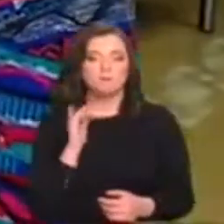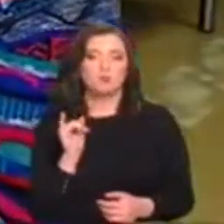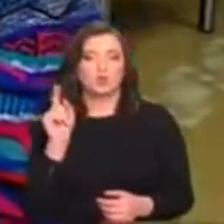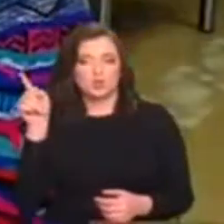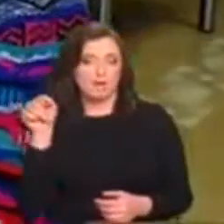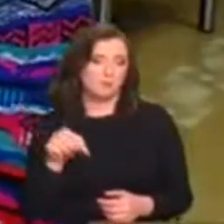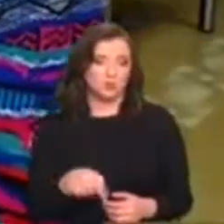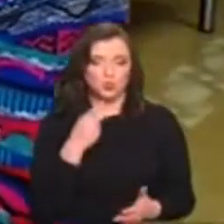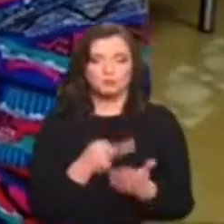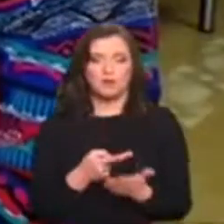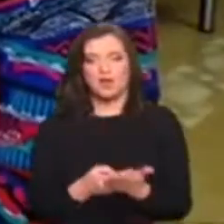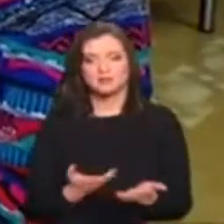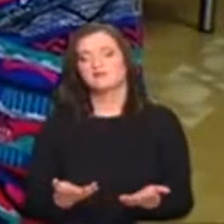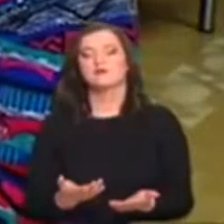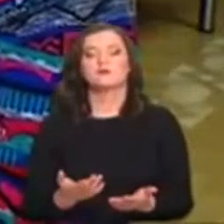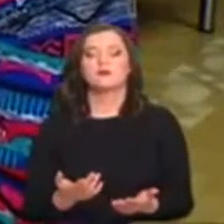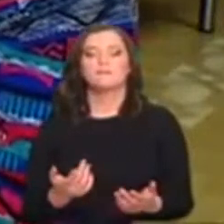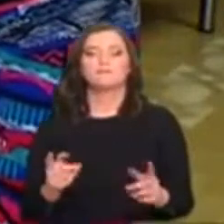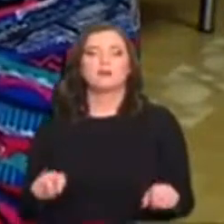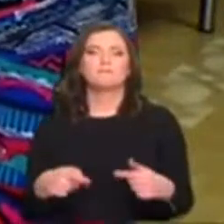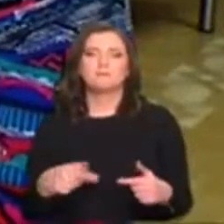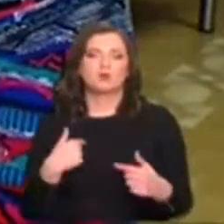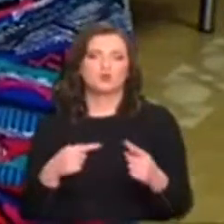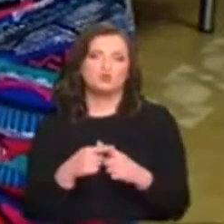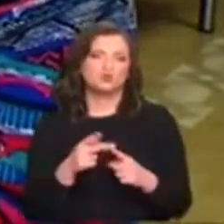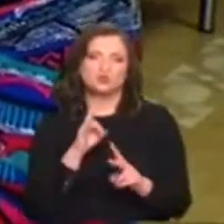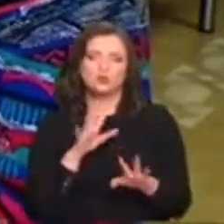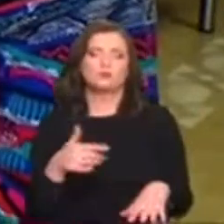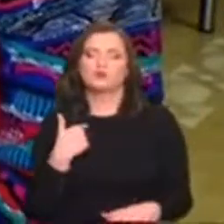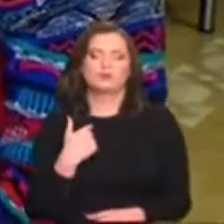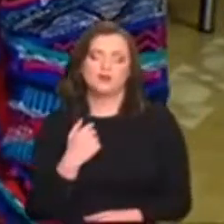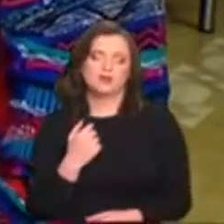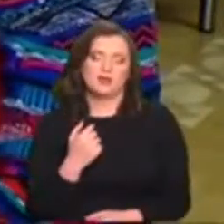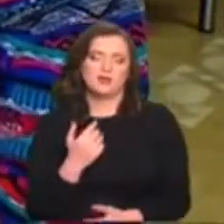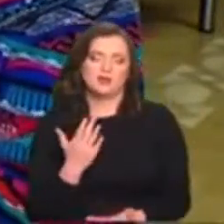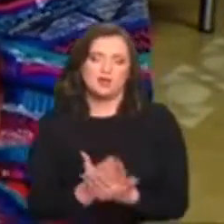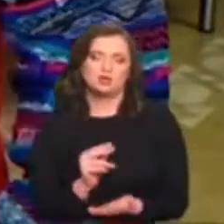Переслідувати когось, бігати за кимось точно не буду, бо мені є чим займатися, у нас багато роботи.